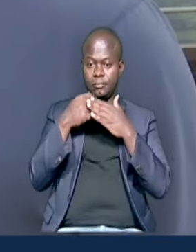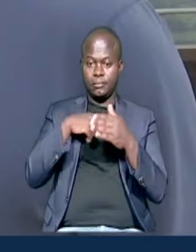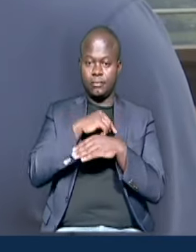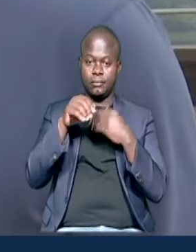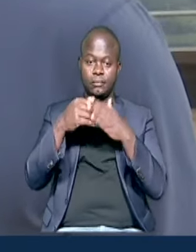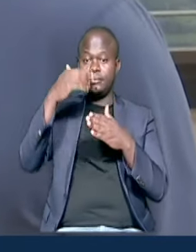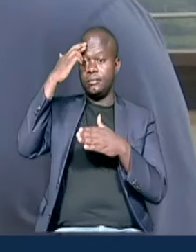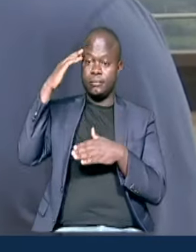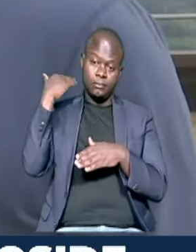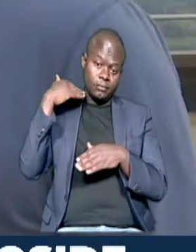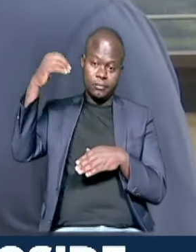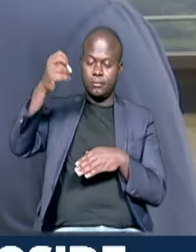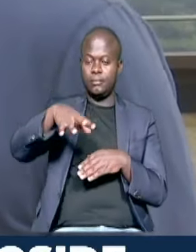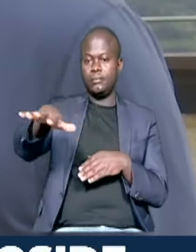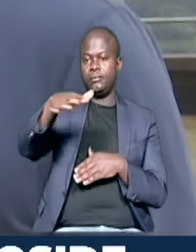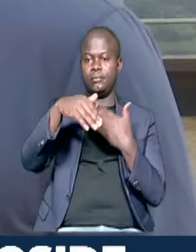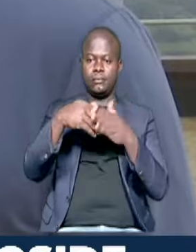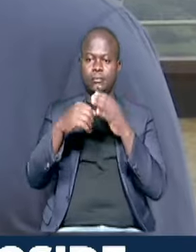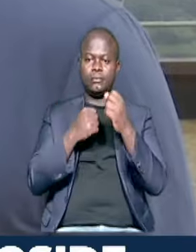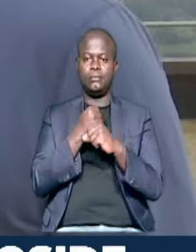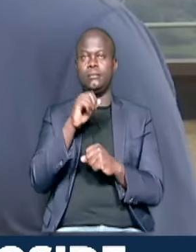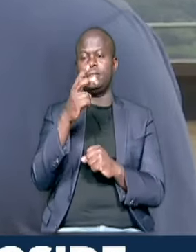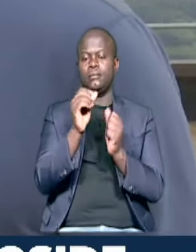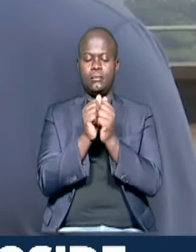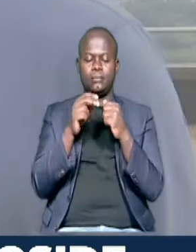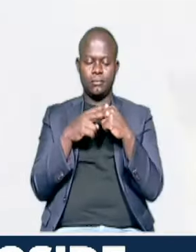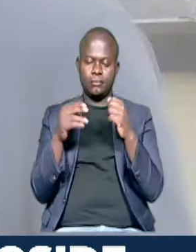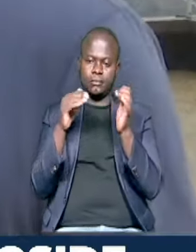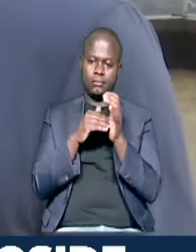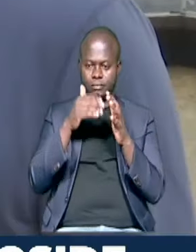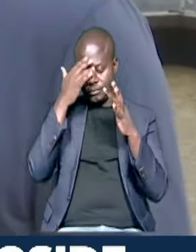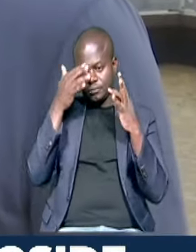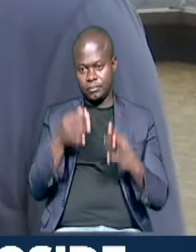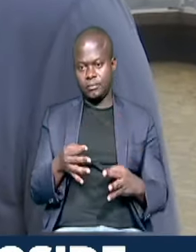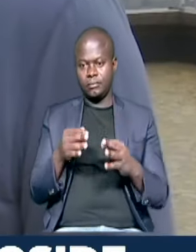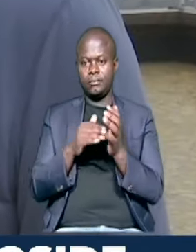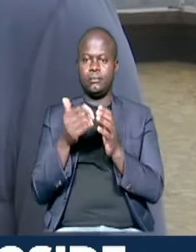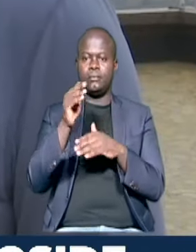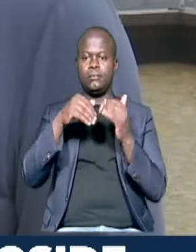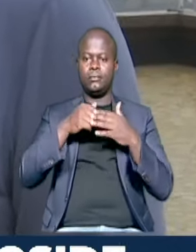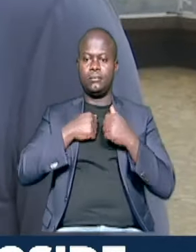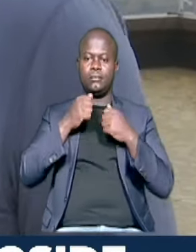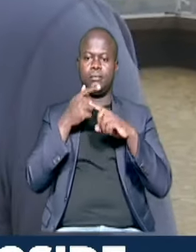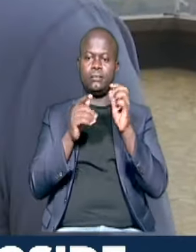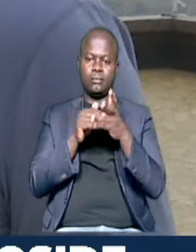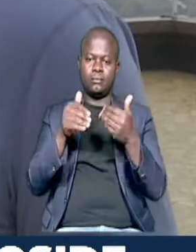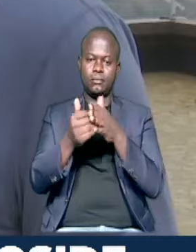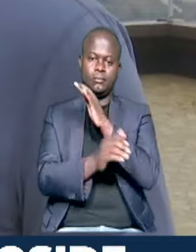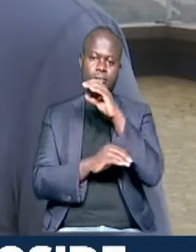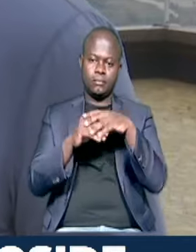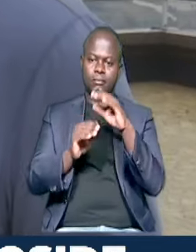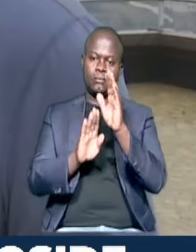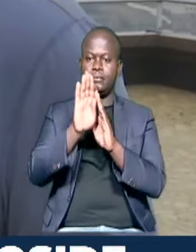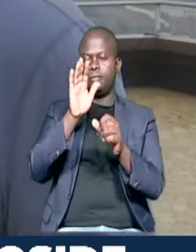ku rwibutso rwa jenoside rwa Kigali muri 2017. Twongera gufata icyemezo cyo kugaruka mu Rwanda. Kandi ni igihugu kirimo gutera